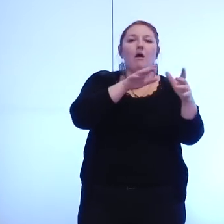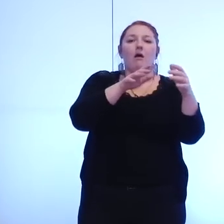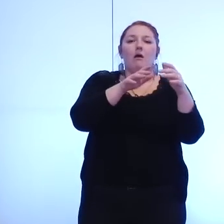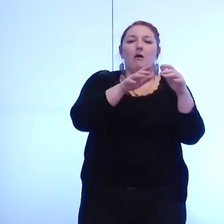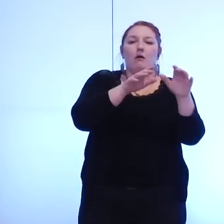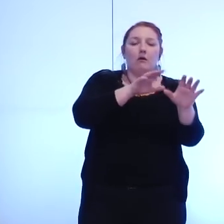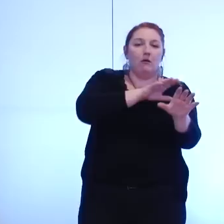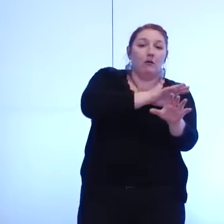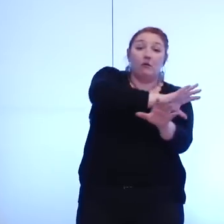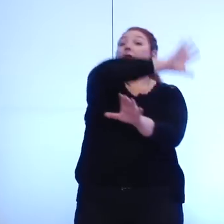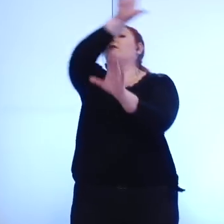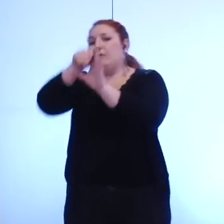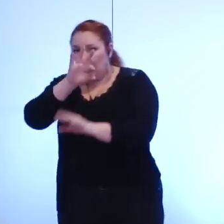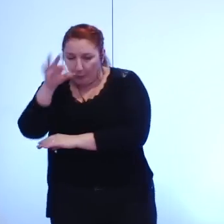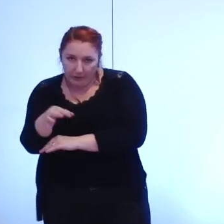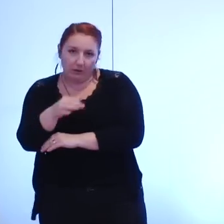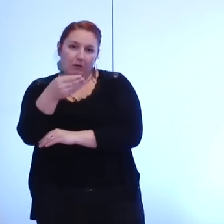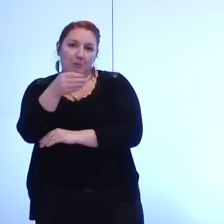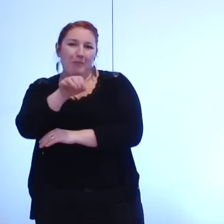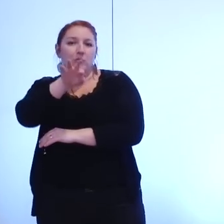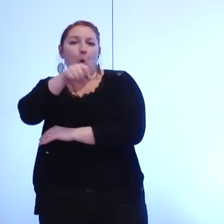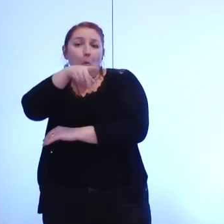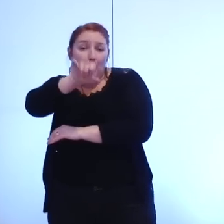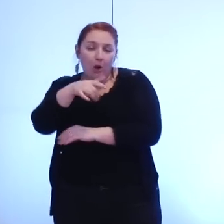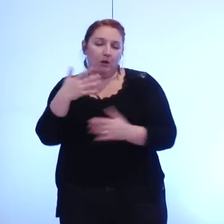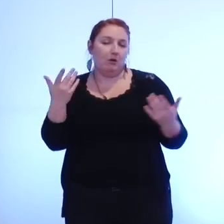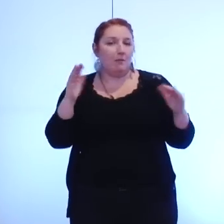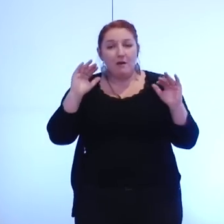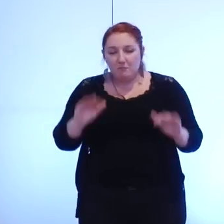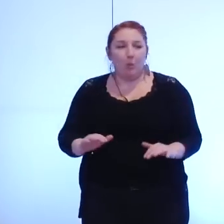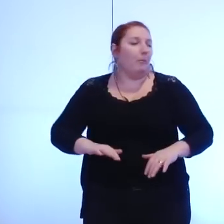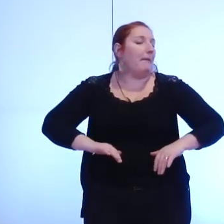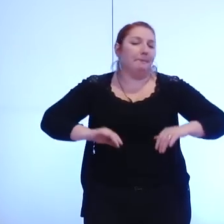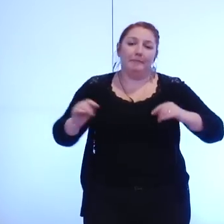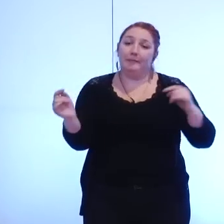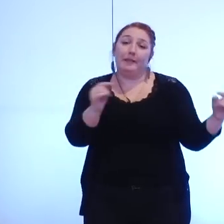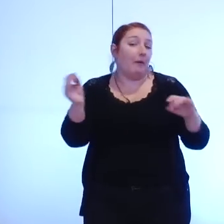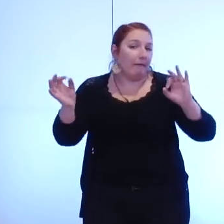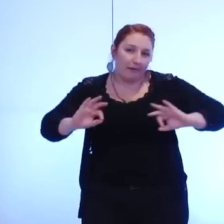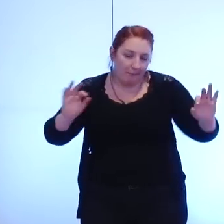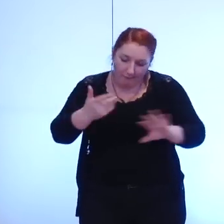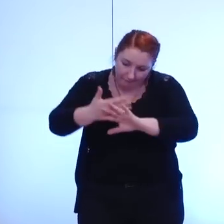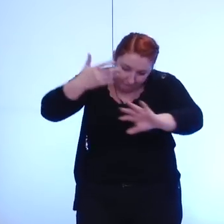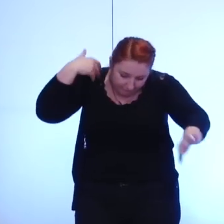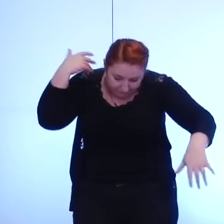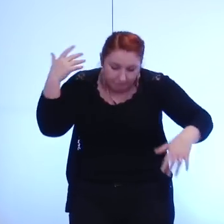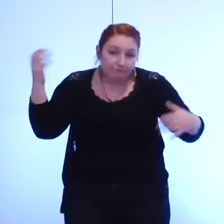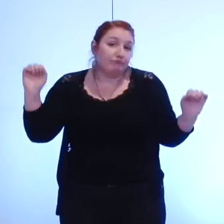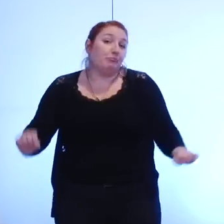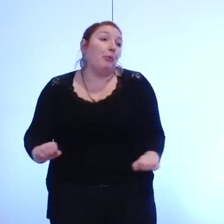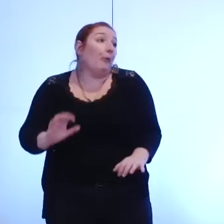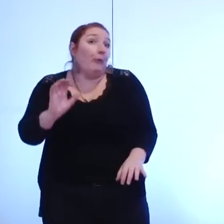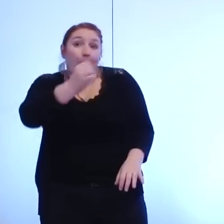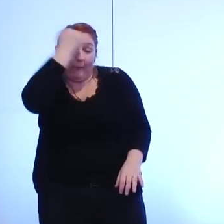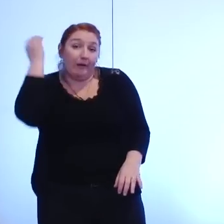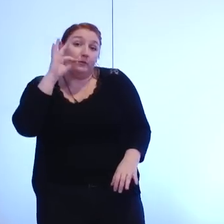mais finalement bon de toute manière le débat n'a pas eu lieu on pourrait regretter cela mais le débat n'a pas eu